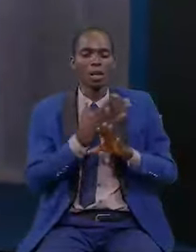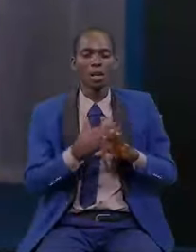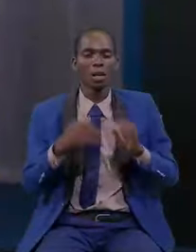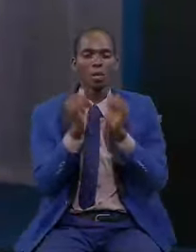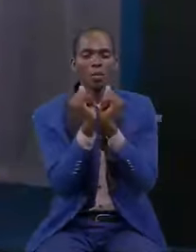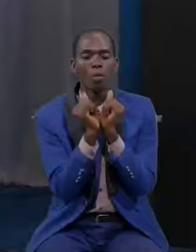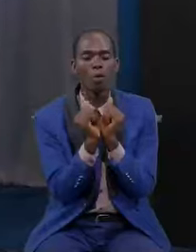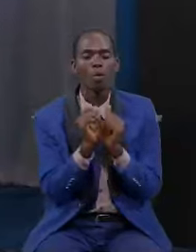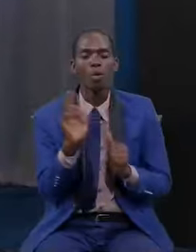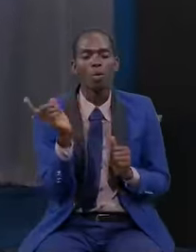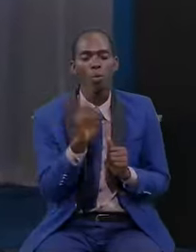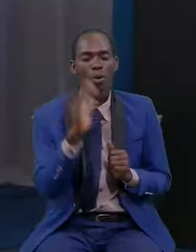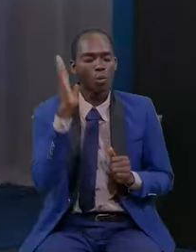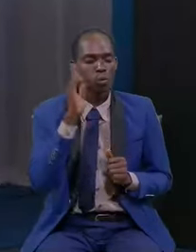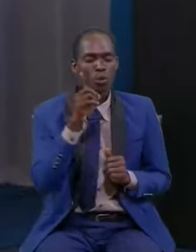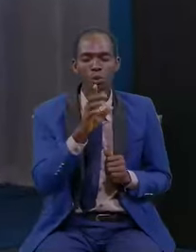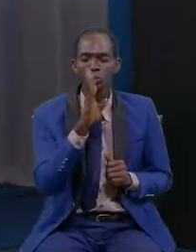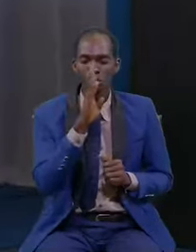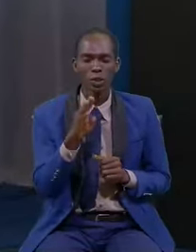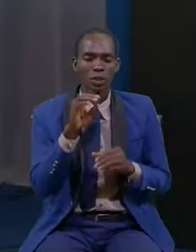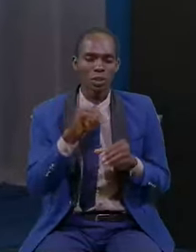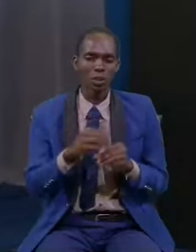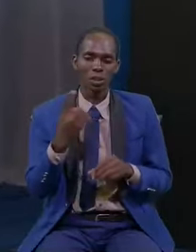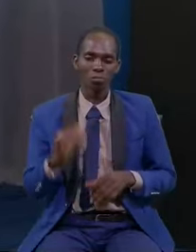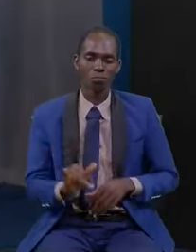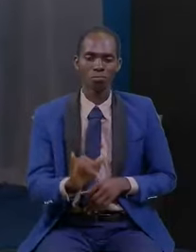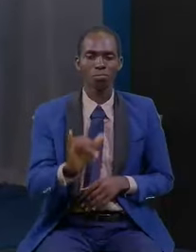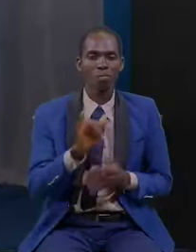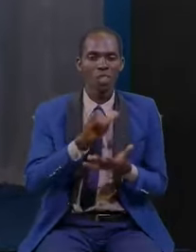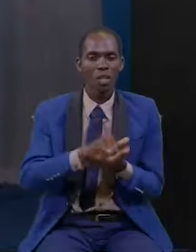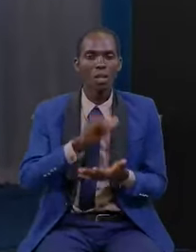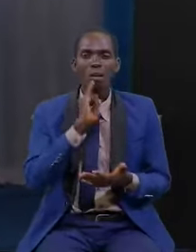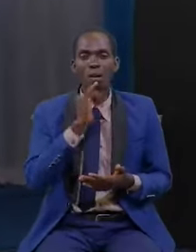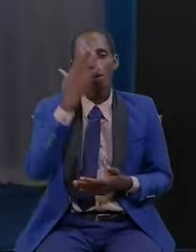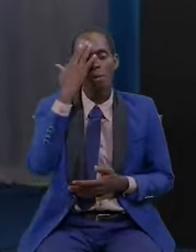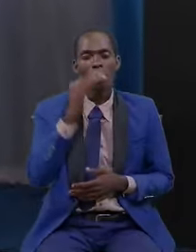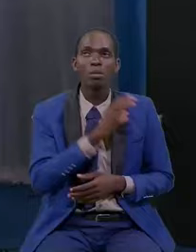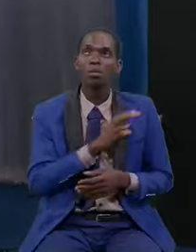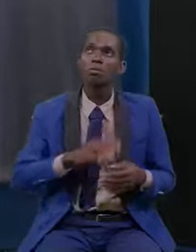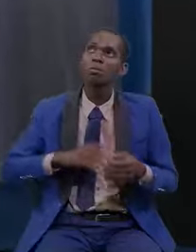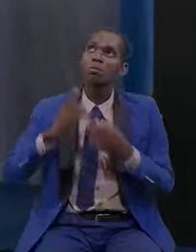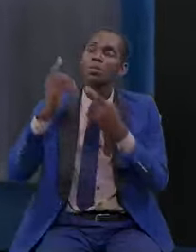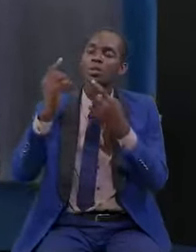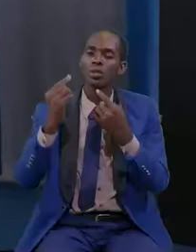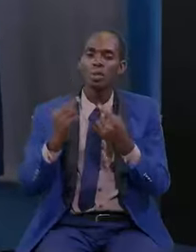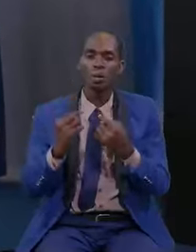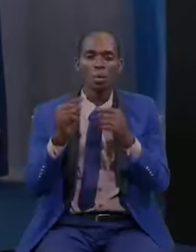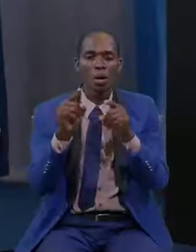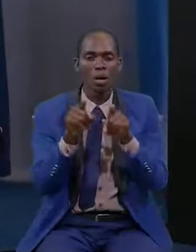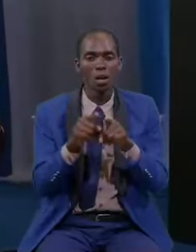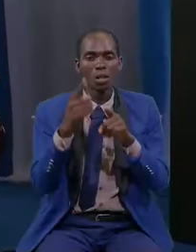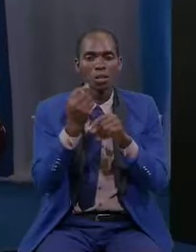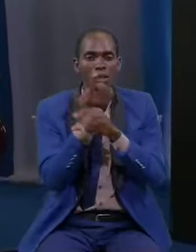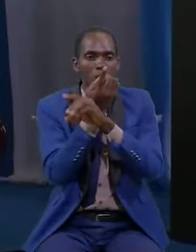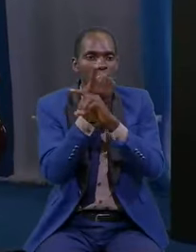Où passerez-vous l'éternité? C'est pourquoi Christ est venu en tant que